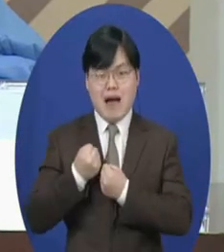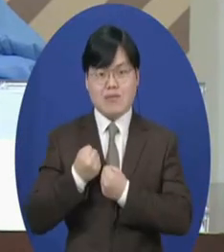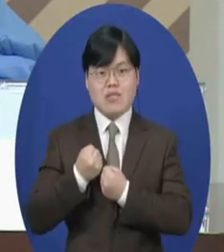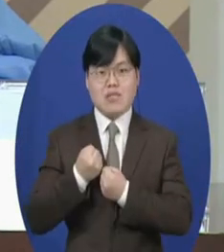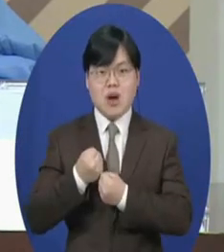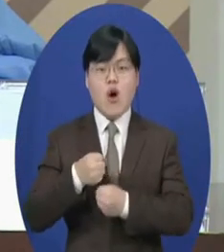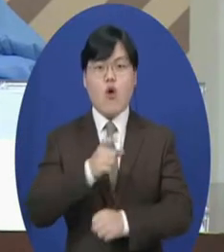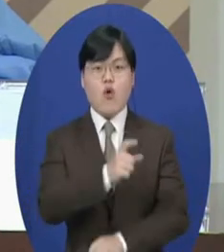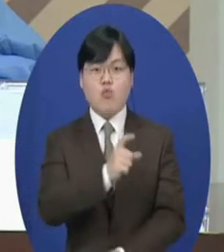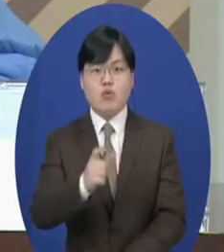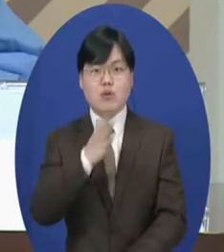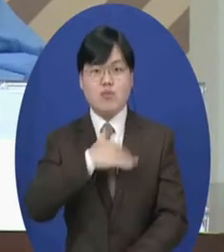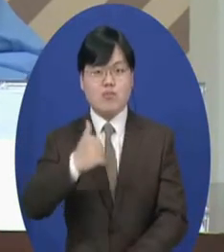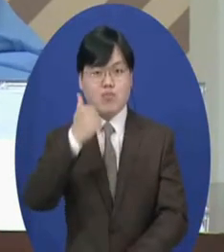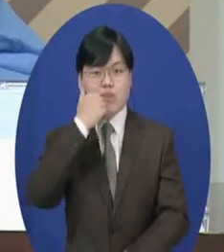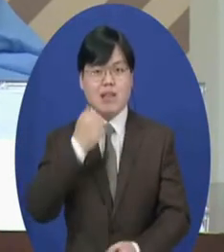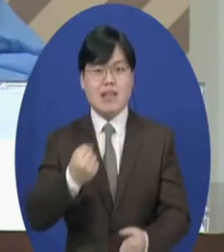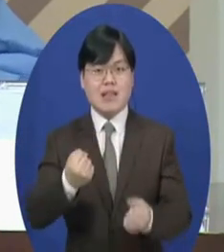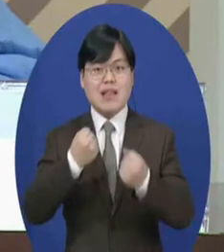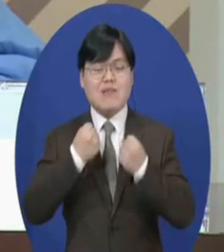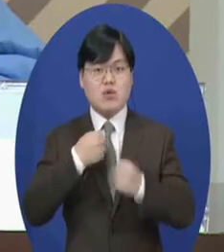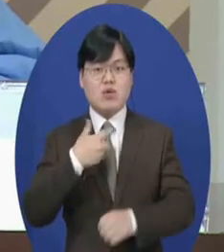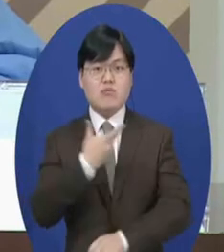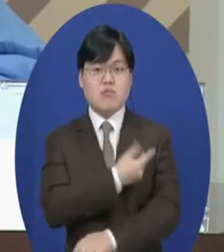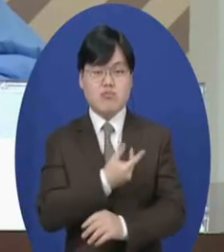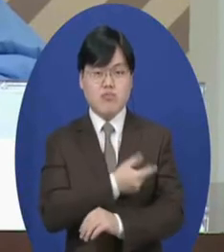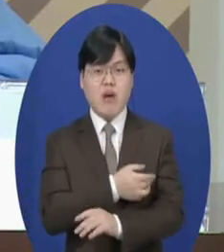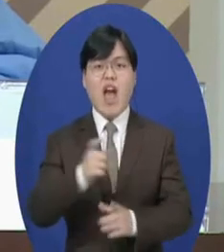Энэ хэмжээгээр бид нар одоо эдийн засгаа нээх,